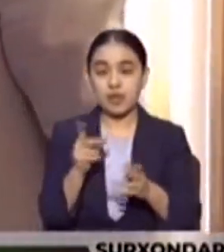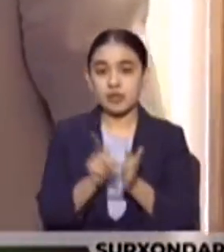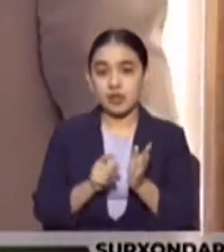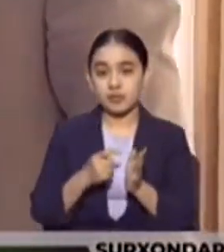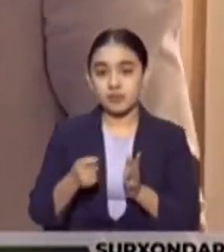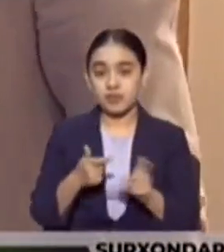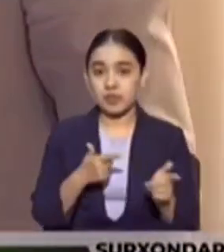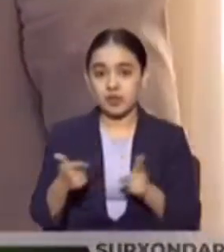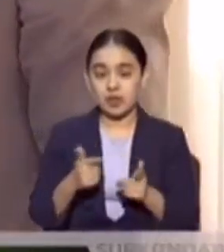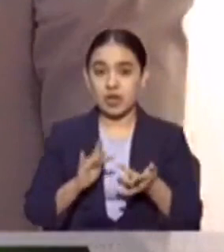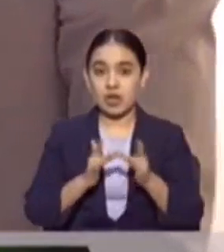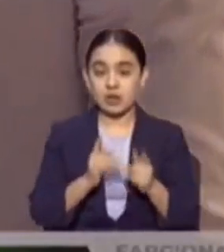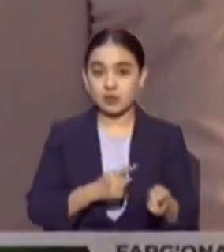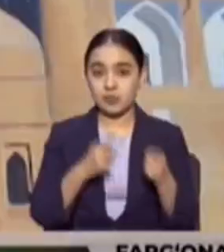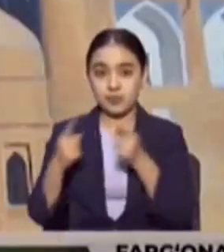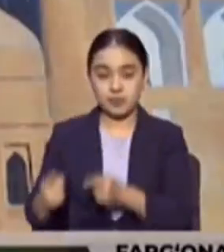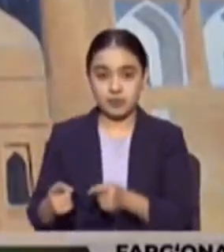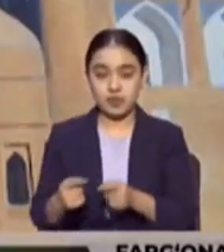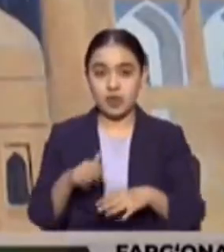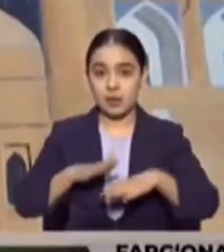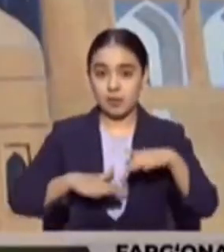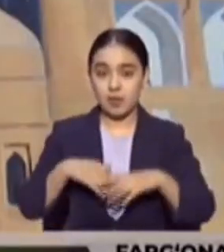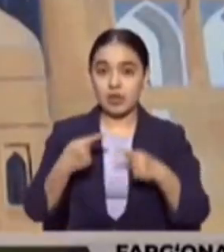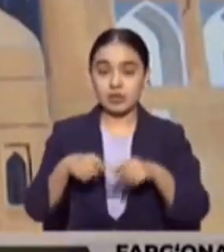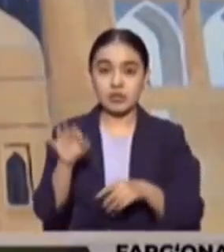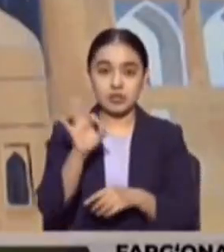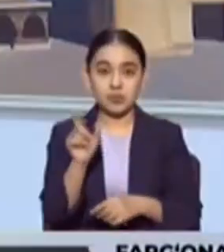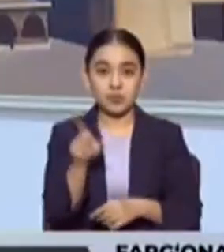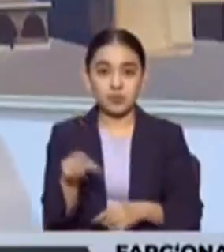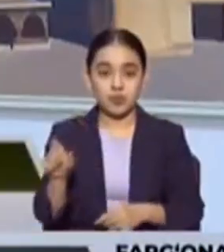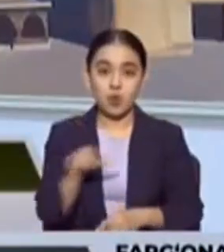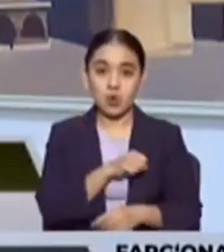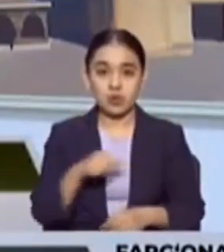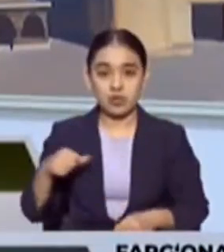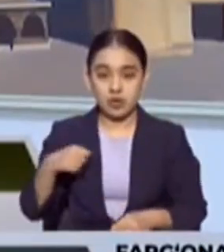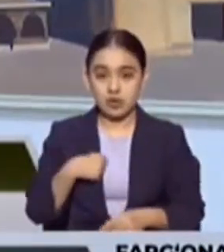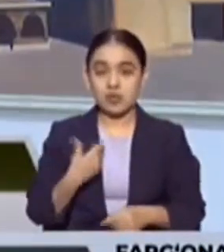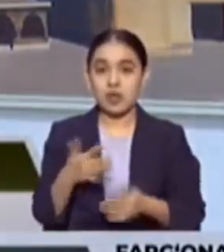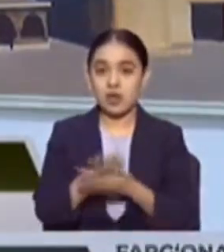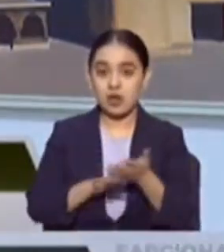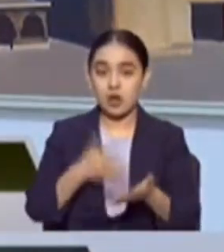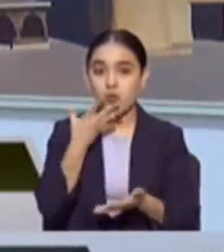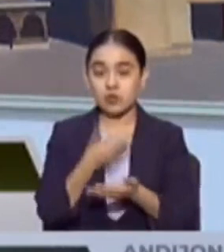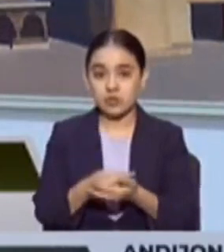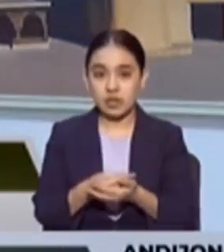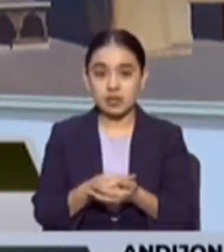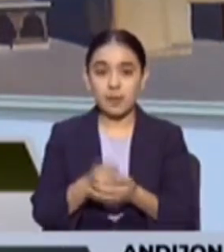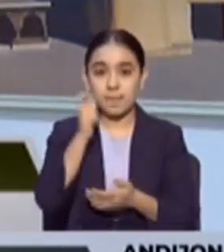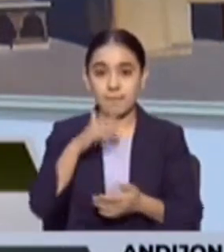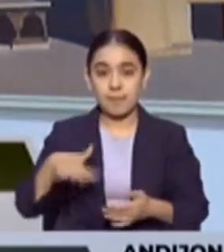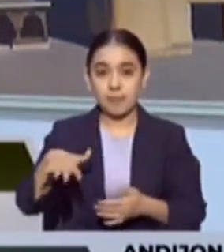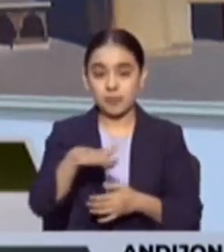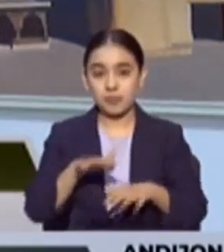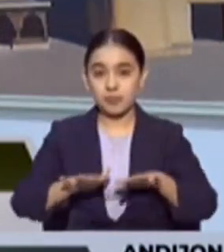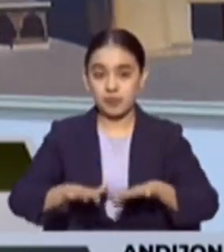nafaqalarni tayinlash elektron shaklga o'tkazilmoqda. Amaldagi tizim bo'yicha fuqarolar o'zlarining arizalarini hududlardagi mahalla